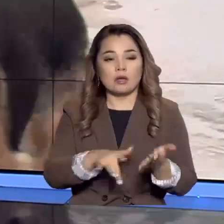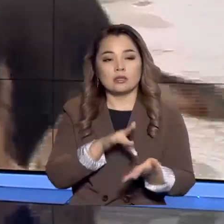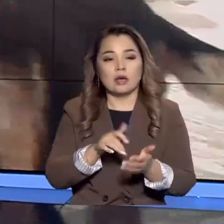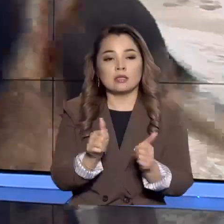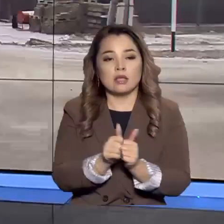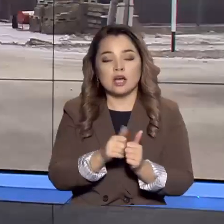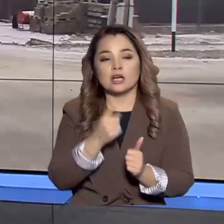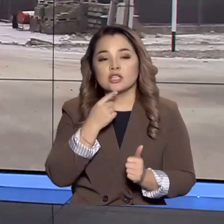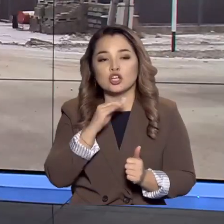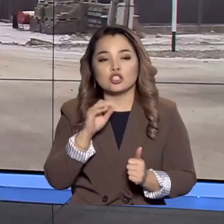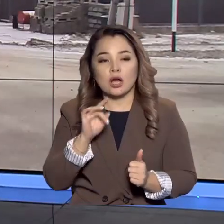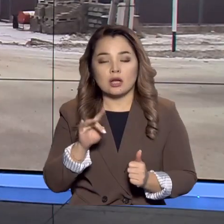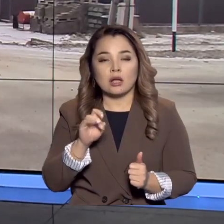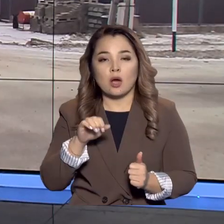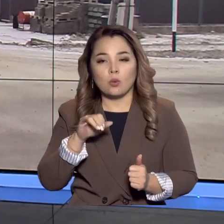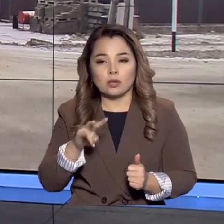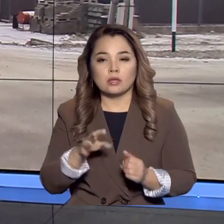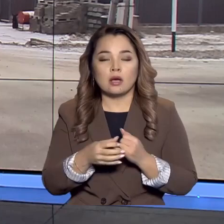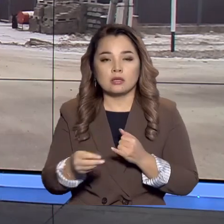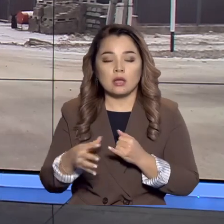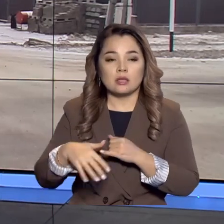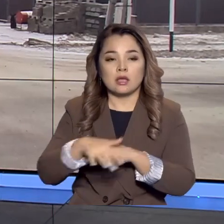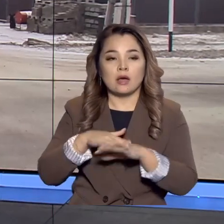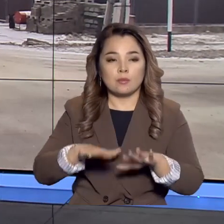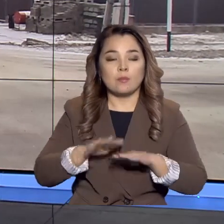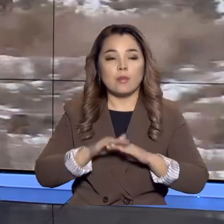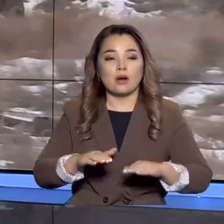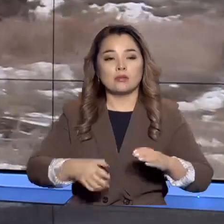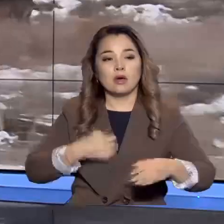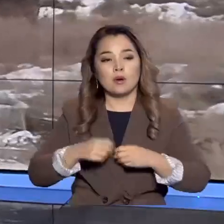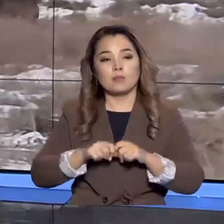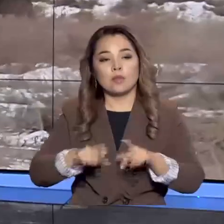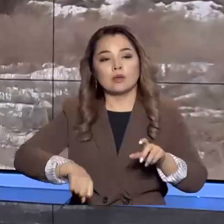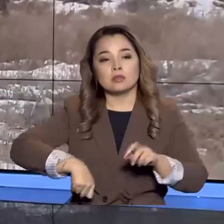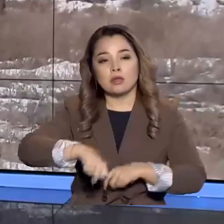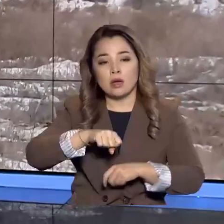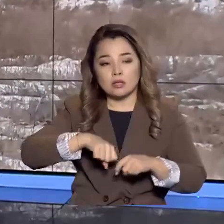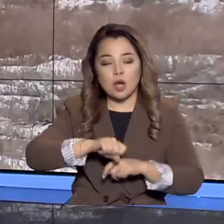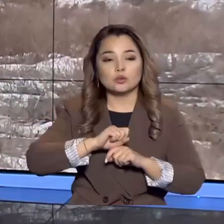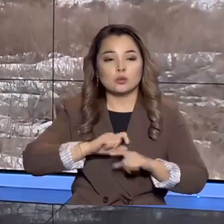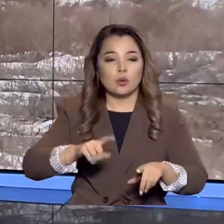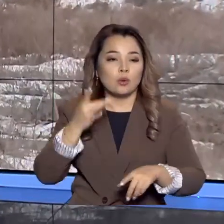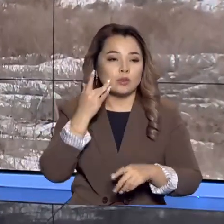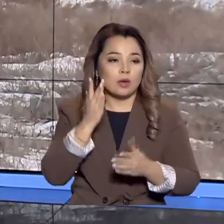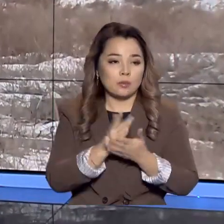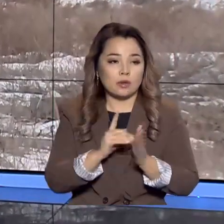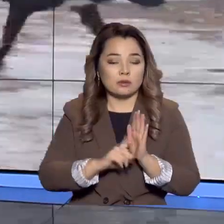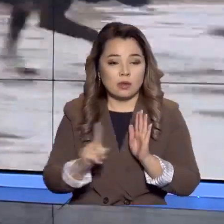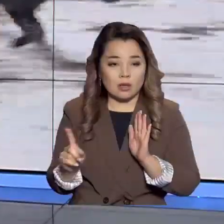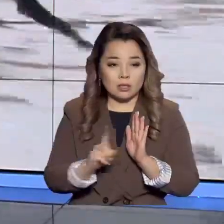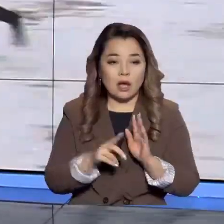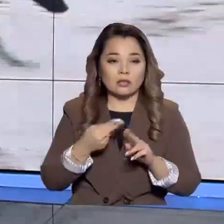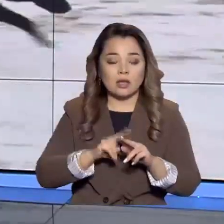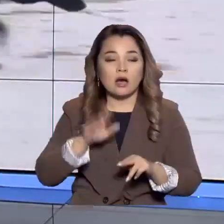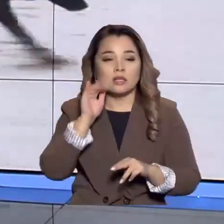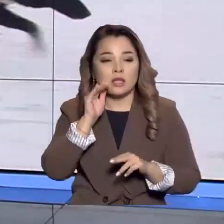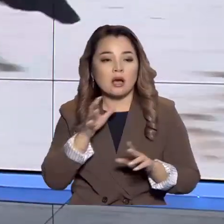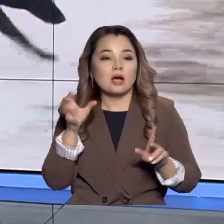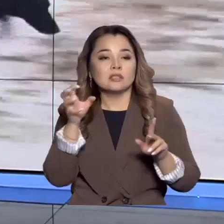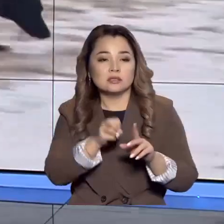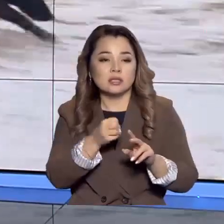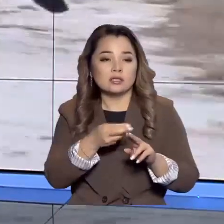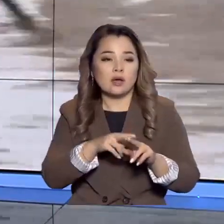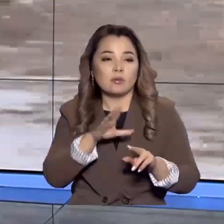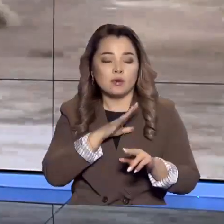маңындағы Қызылжар, Рауан елді мекендерінің халқы балаларын мектепке жалғыз жіберуден қалған. Өйткені иттердің адамдарға шапқан